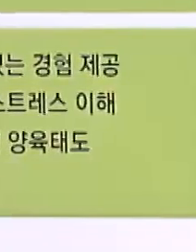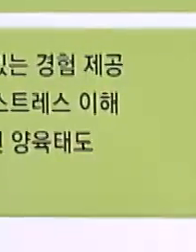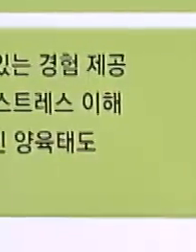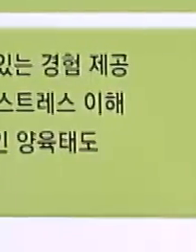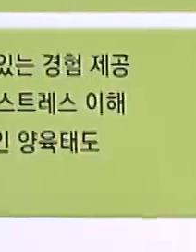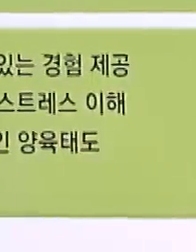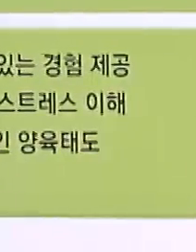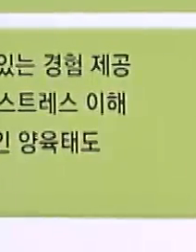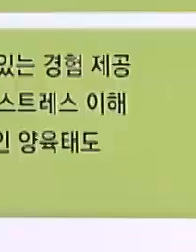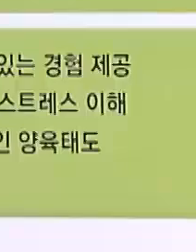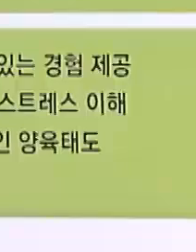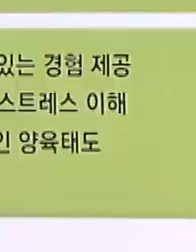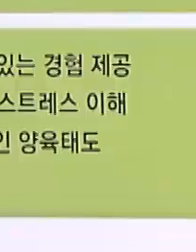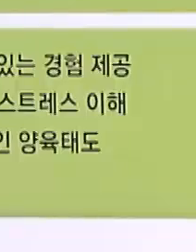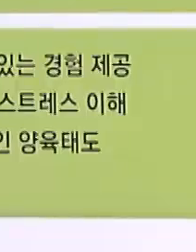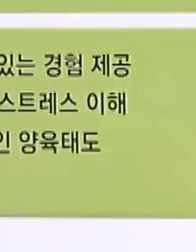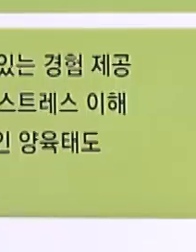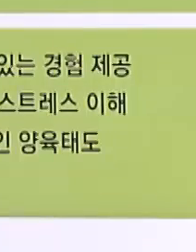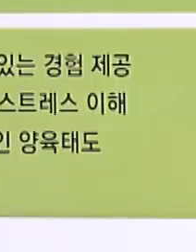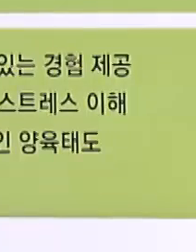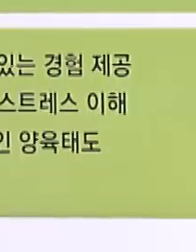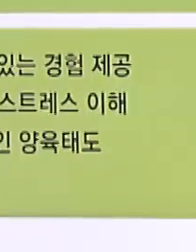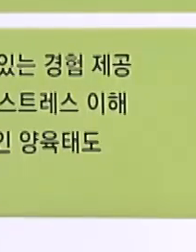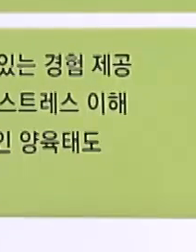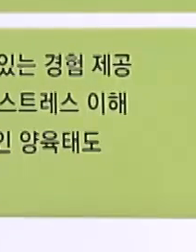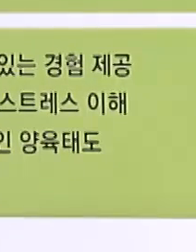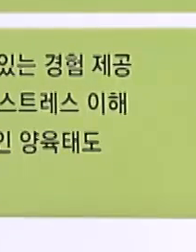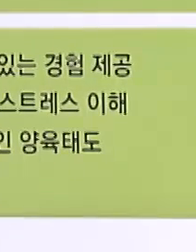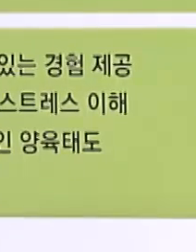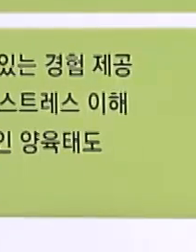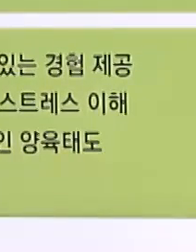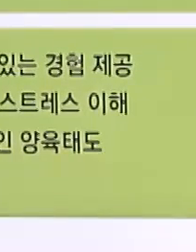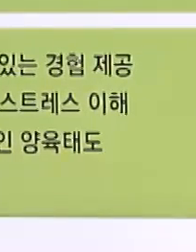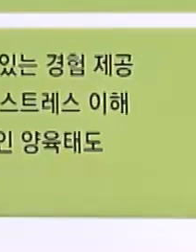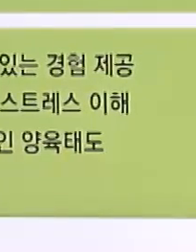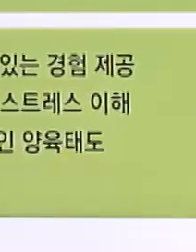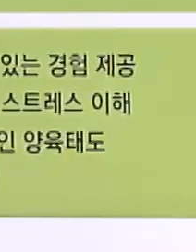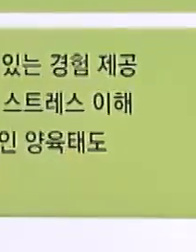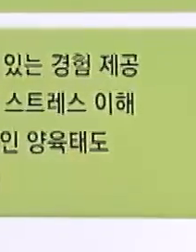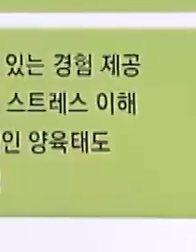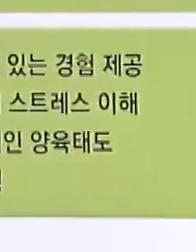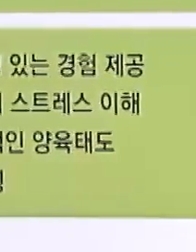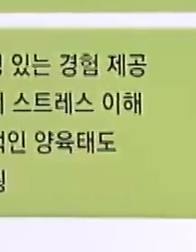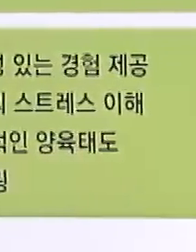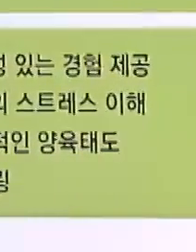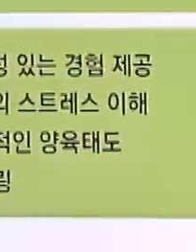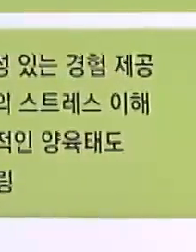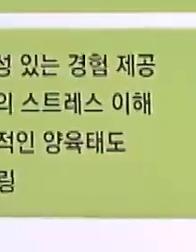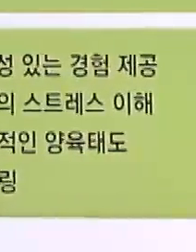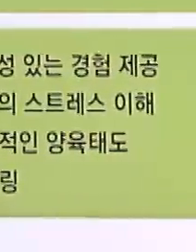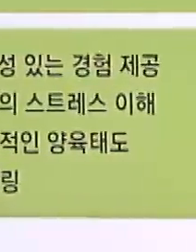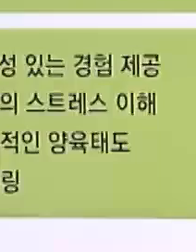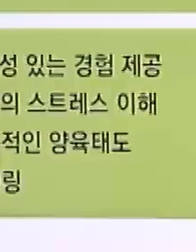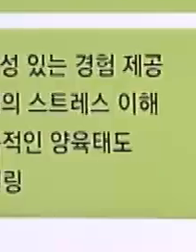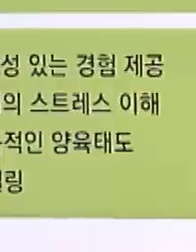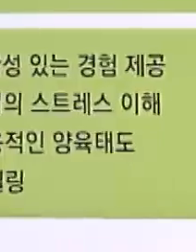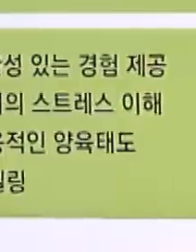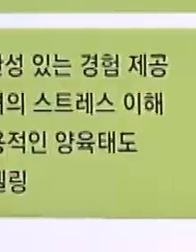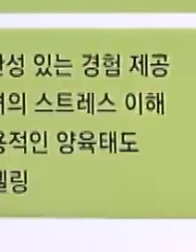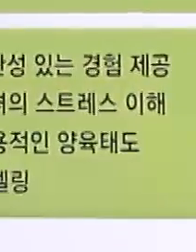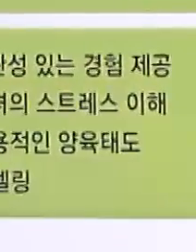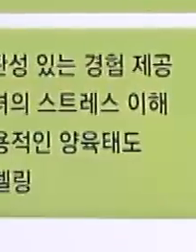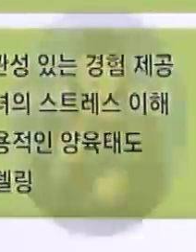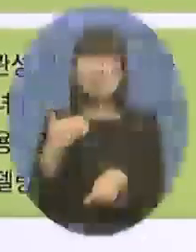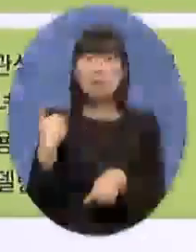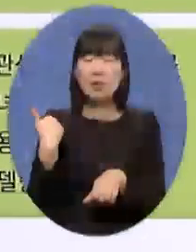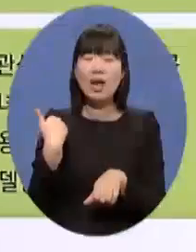어떤 가치관이나 신념이나 이런 태도를 모방하는 것들이 중요하거든요. 그래서 아이가 좀 못되게 군다고 아예 몰라고